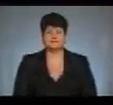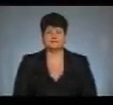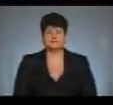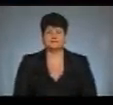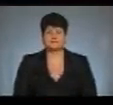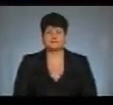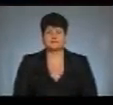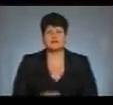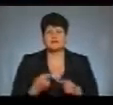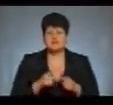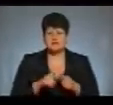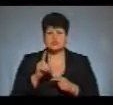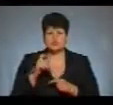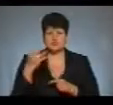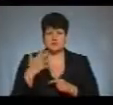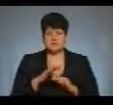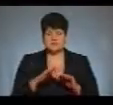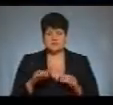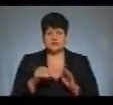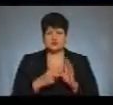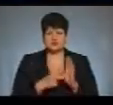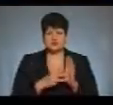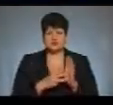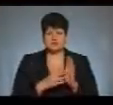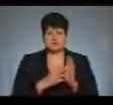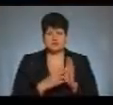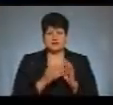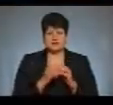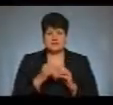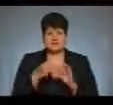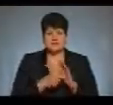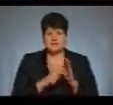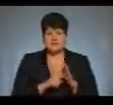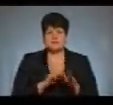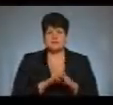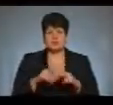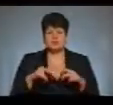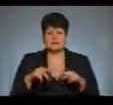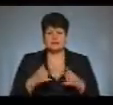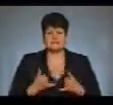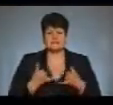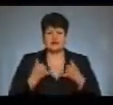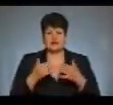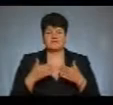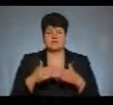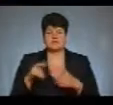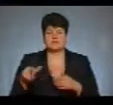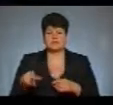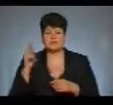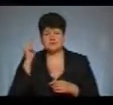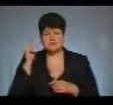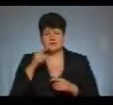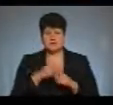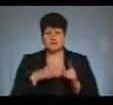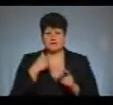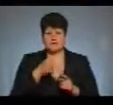Це 150 учнів 7-х, 8-х, 9-х, 10-х класів школи-ліцею виконують танець для випускників. Цей танець вони вивчали